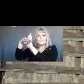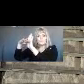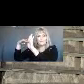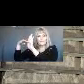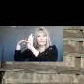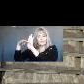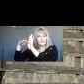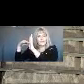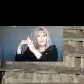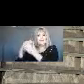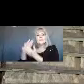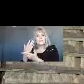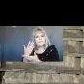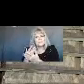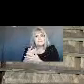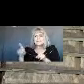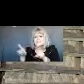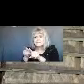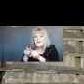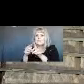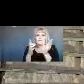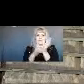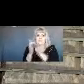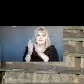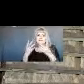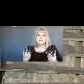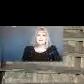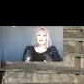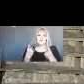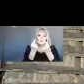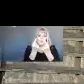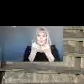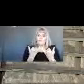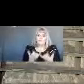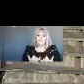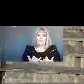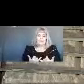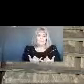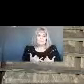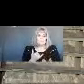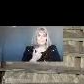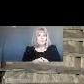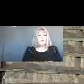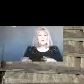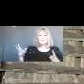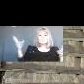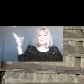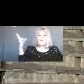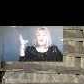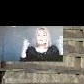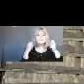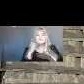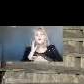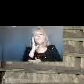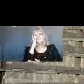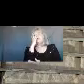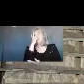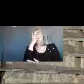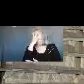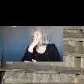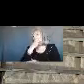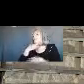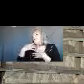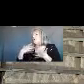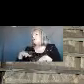wil en kan doen nie. Ek wil jou uitnooi 'n bietjie oor dit net 'n bietjie te dink. Ons gaan luister na 'n